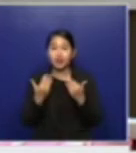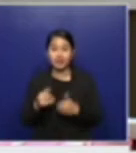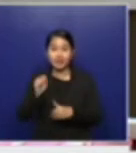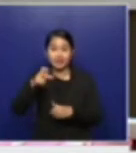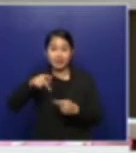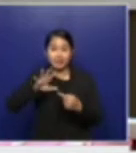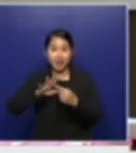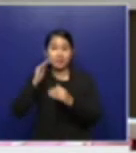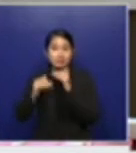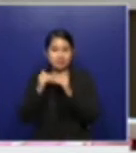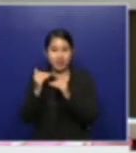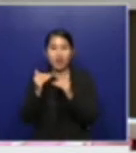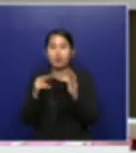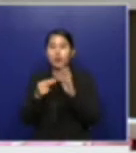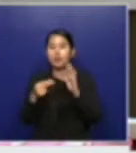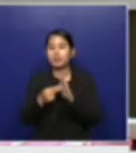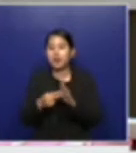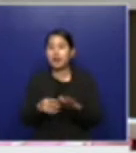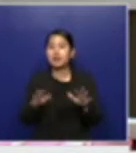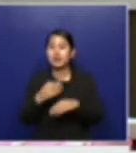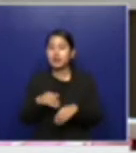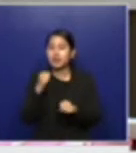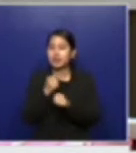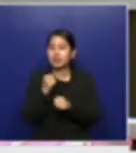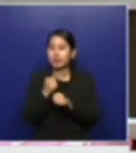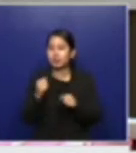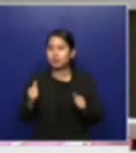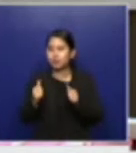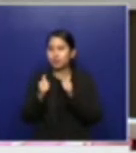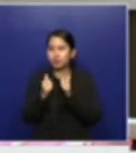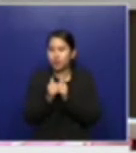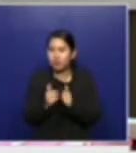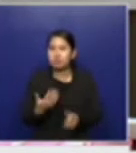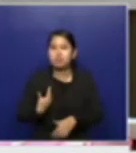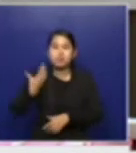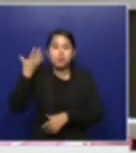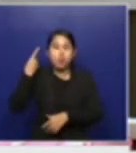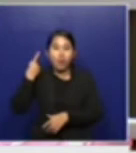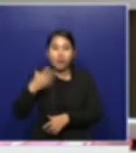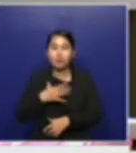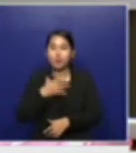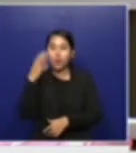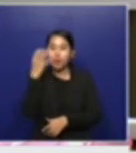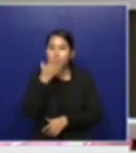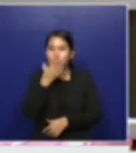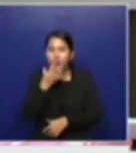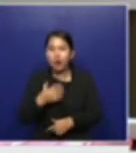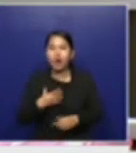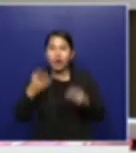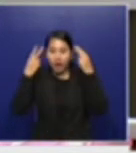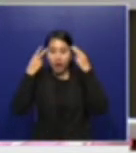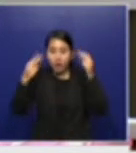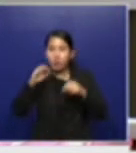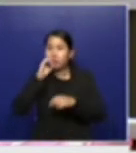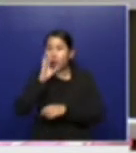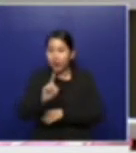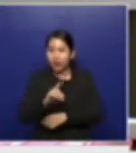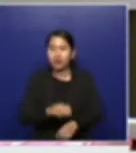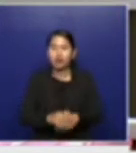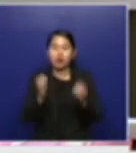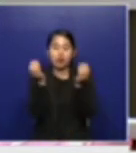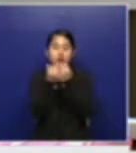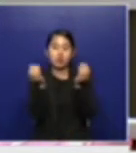ป็นยาสามัญประจำรัฐบาลเมื่อวานผมหัวล้อครับท่านประธานท่านนายกบอกว่าเรื่องรัฐธรร